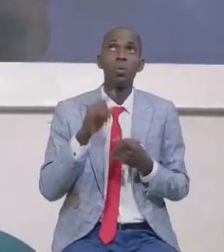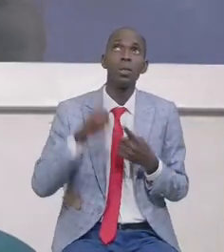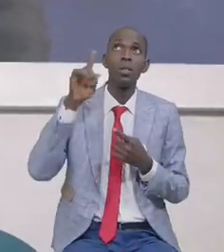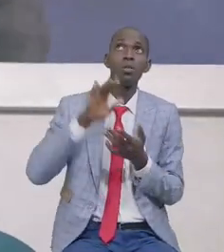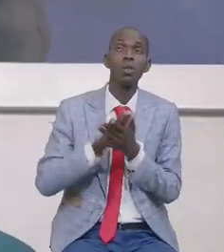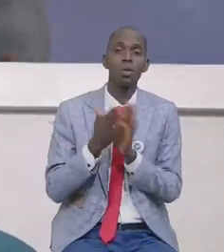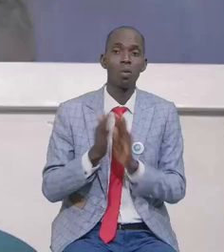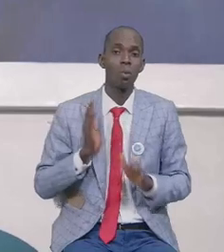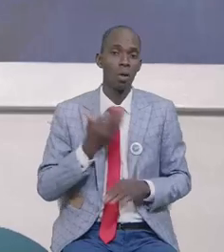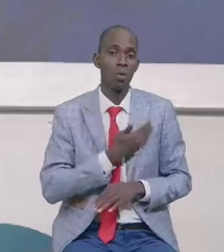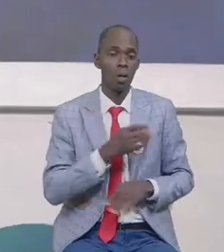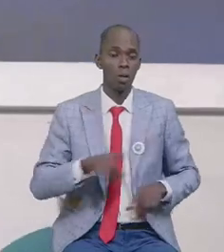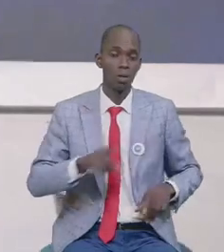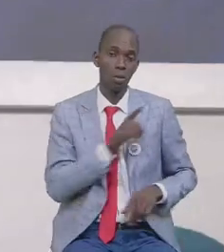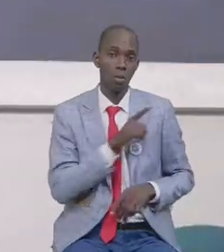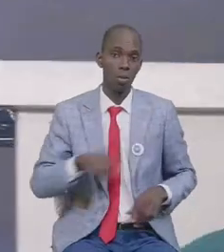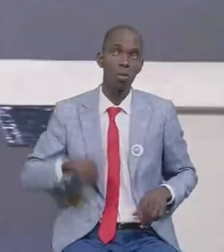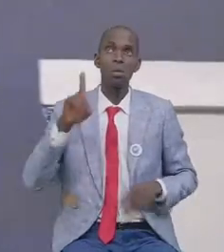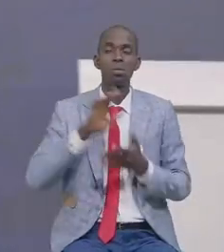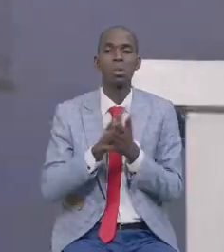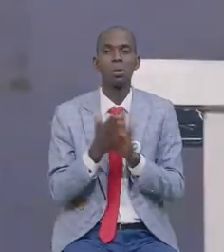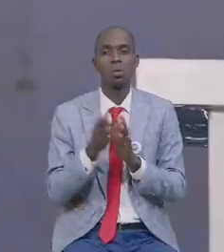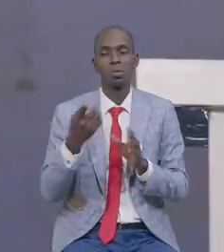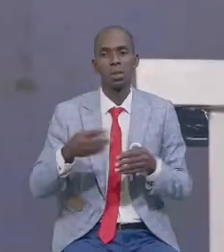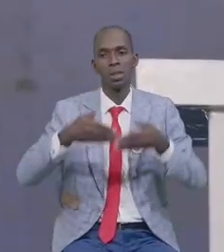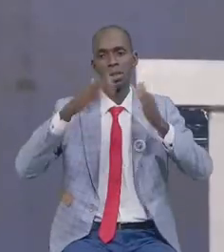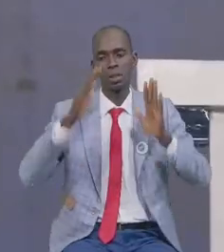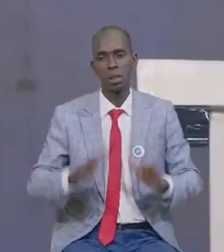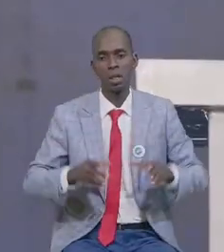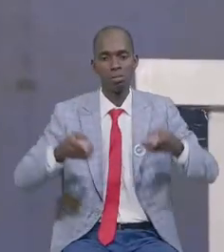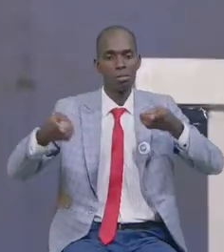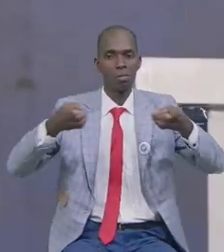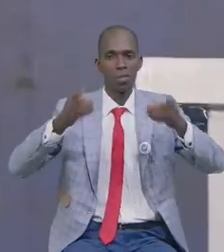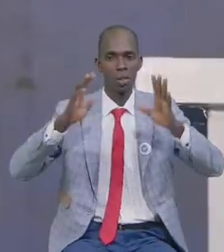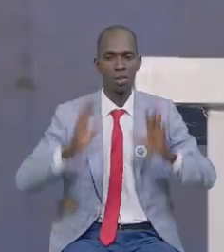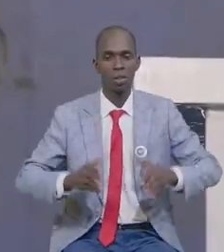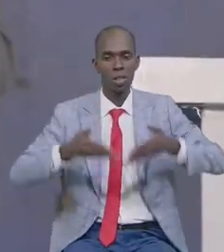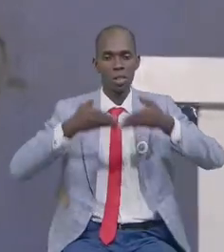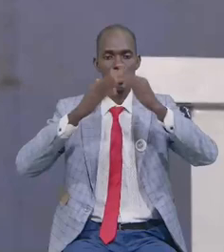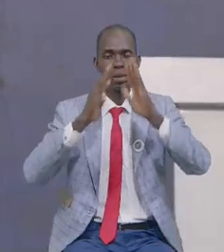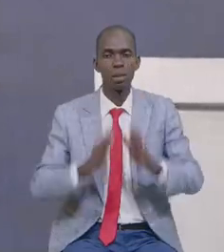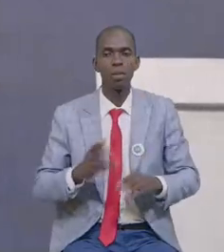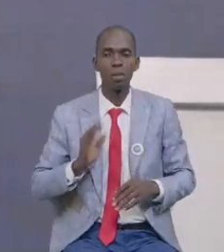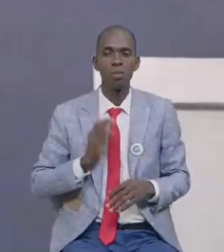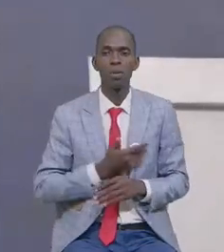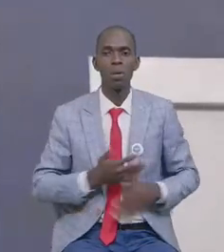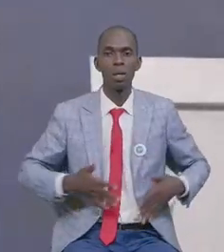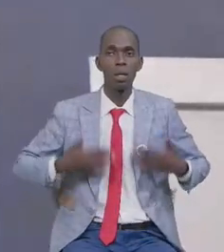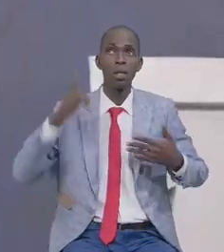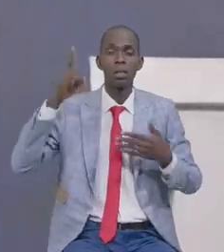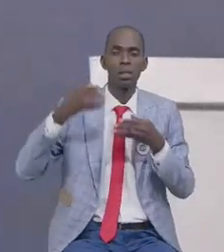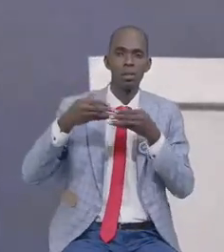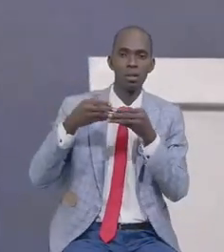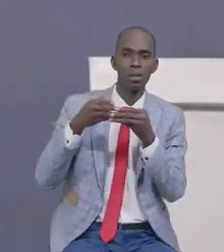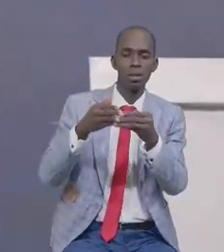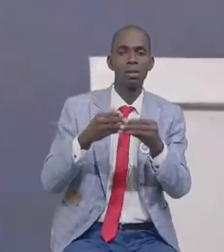le maître de notre vie. Et il devient le directeur et le leader de notre vie. Et il nous dirige